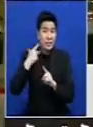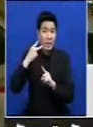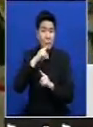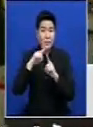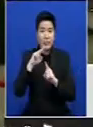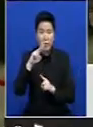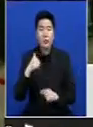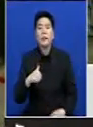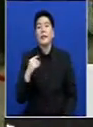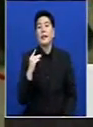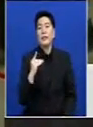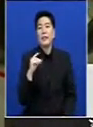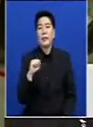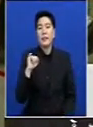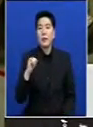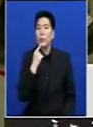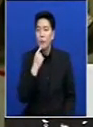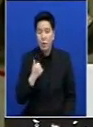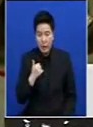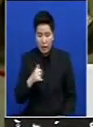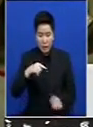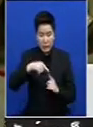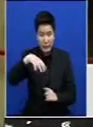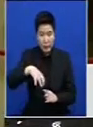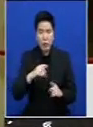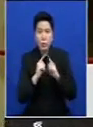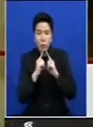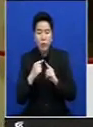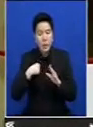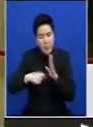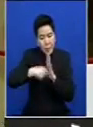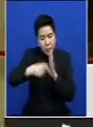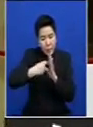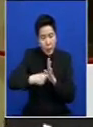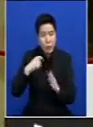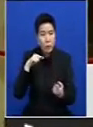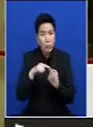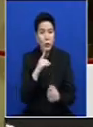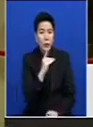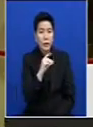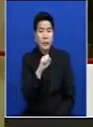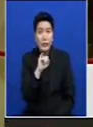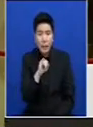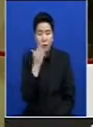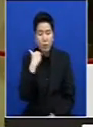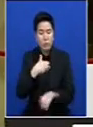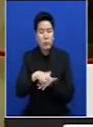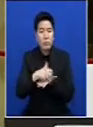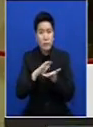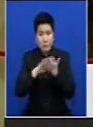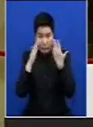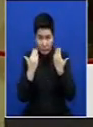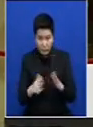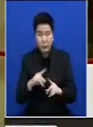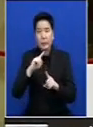า DSI บอกว่าที่เข้าไปติดต่อขอรับทราบเหตุผลของ DSI ที่ก็แถลงข่าวไปแล้วตั้งแต่18